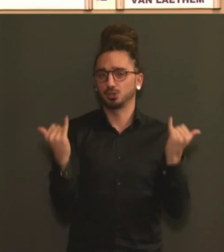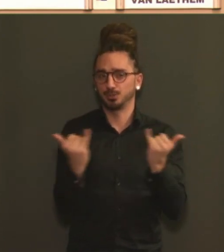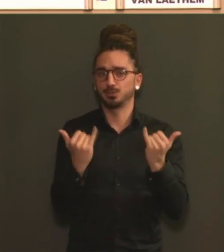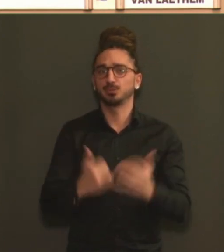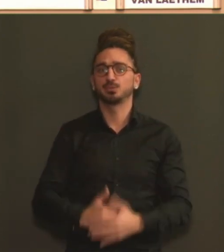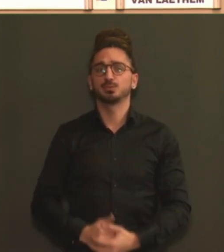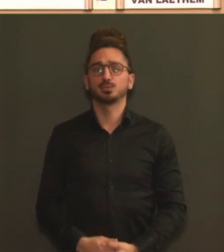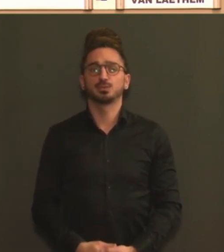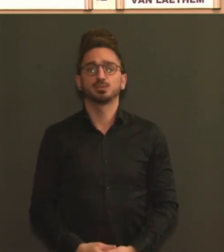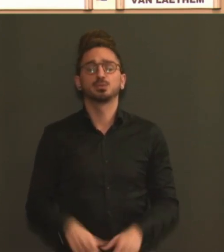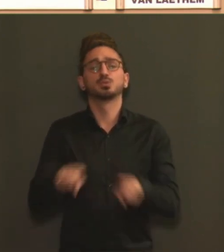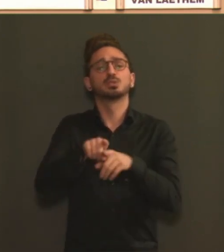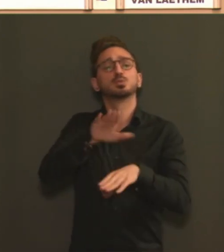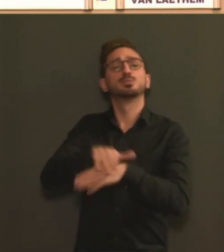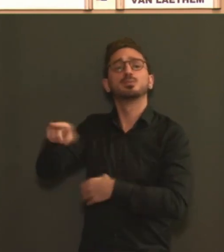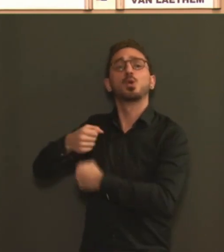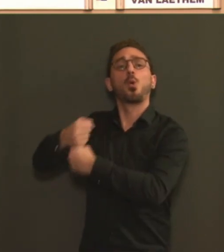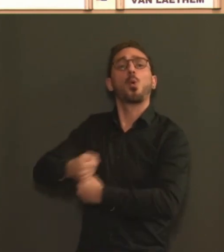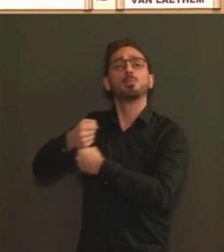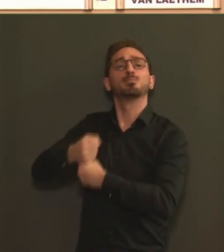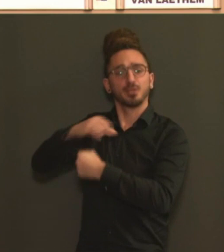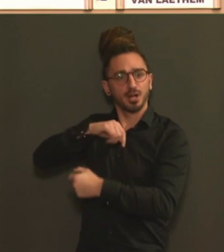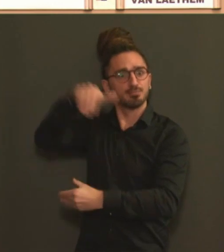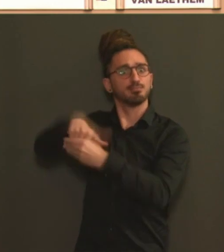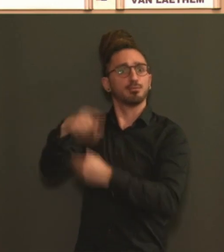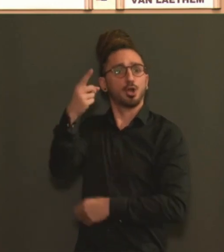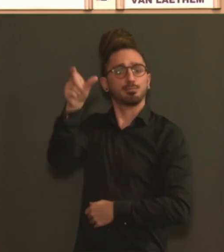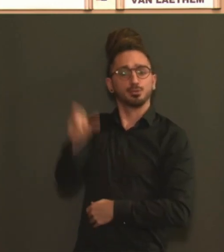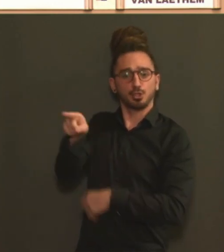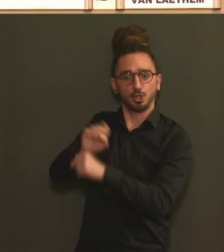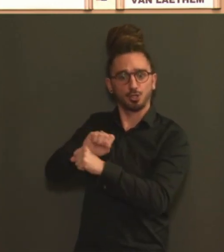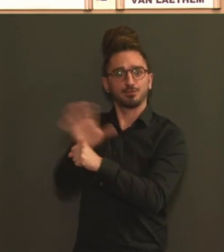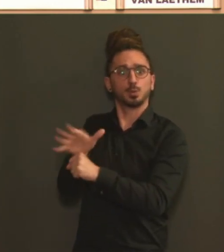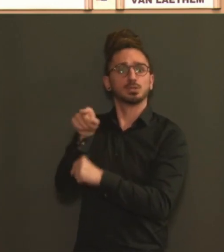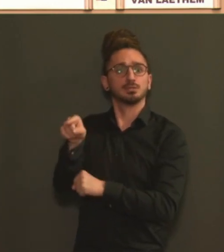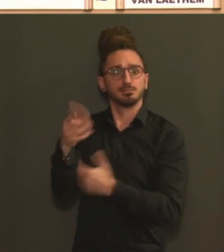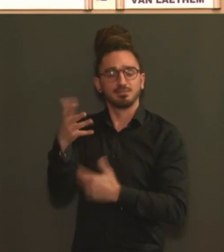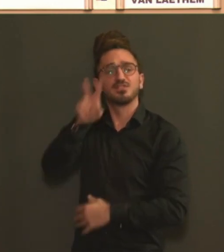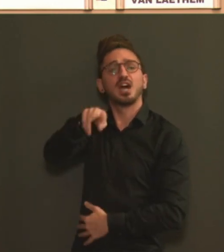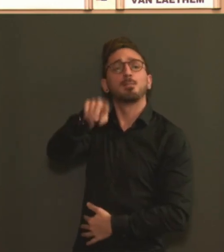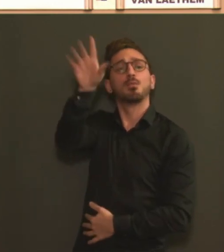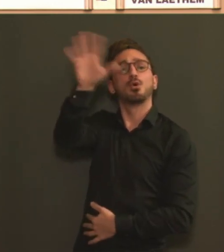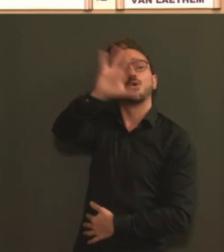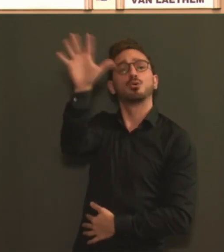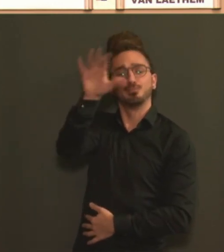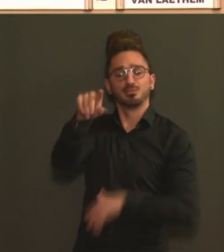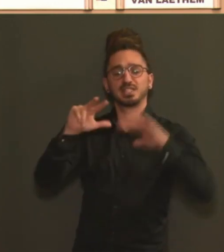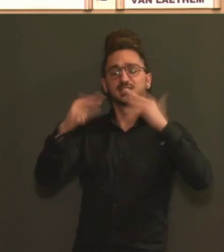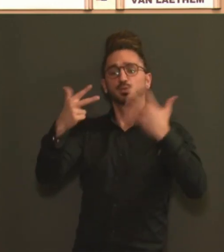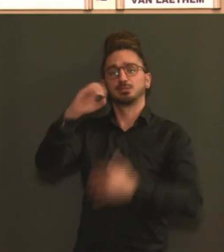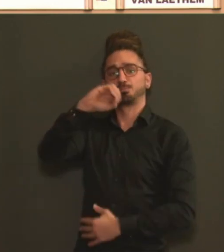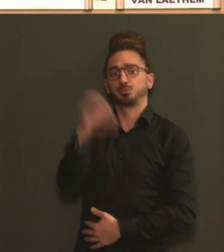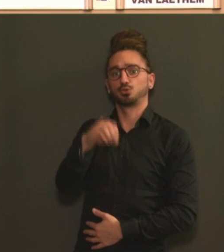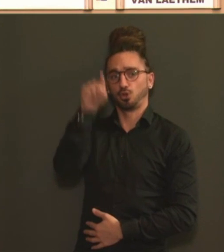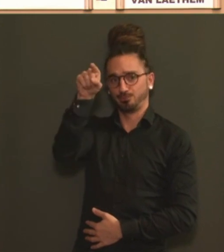de Covid. On a actuellement en Flandre 18%, en Wallonie 12% et à Bruxelles